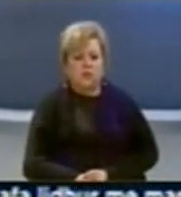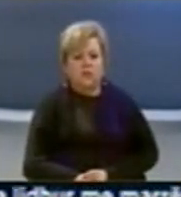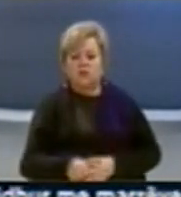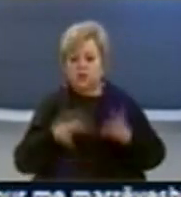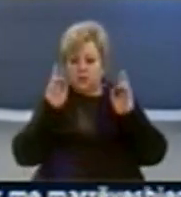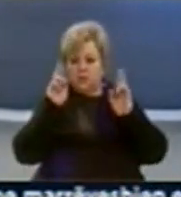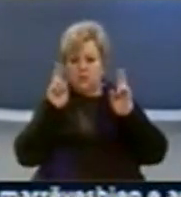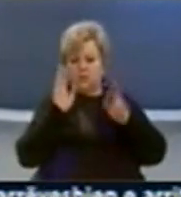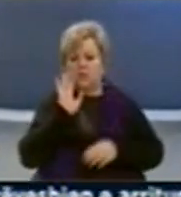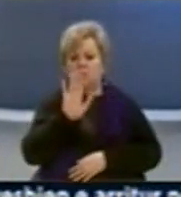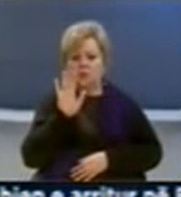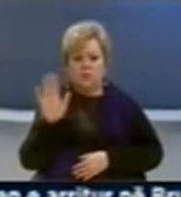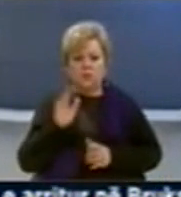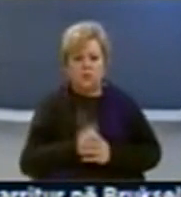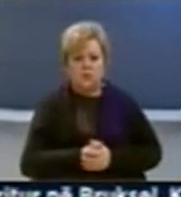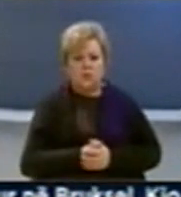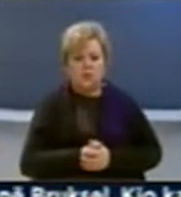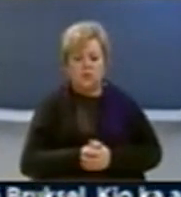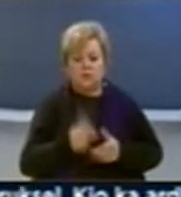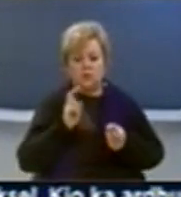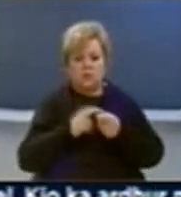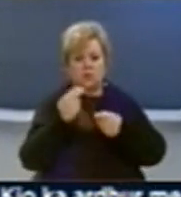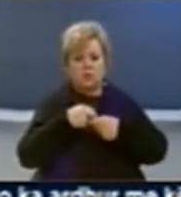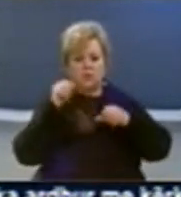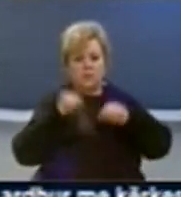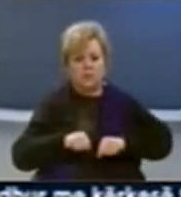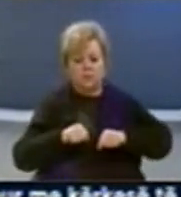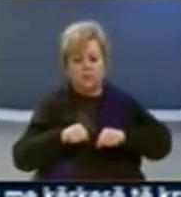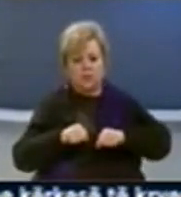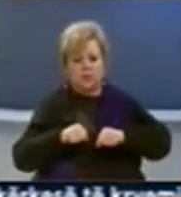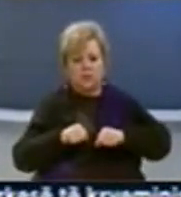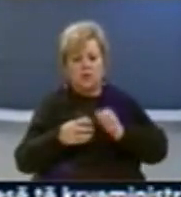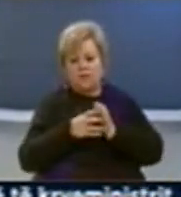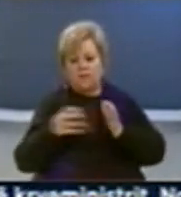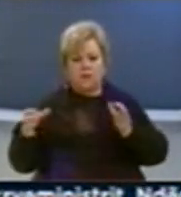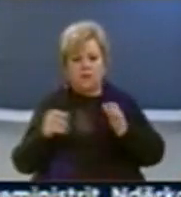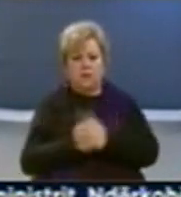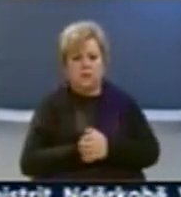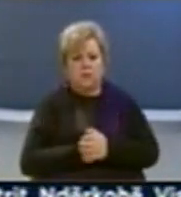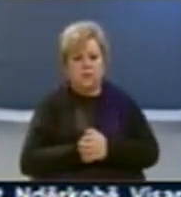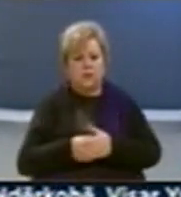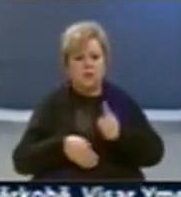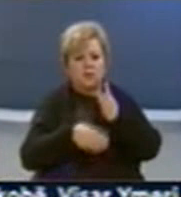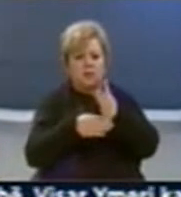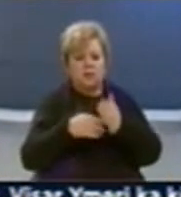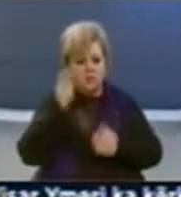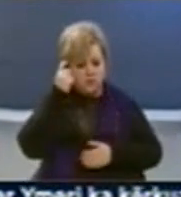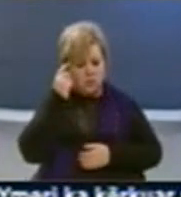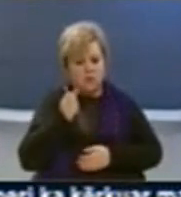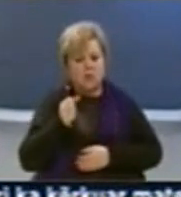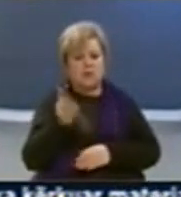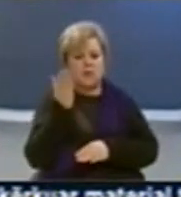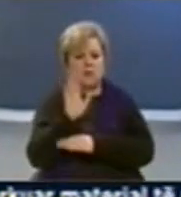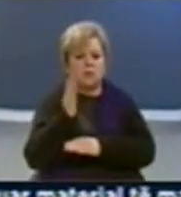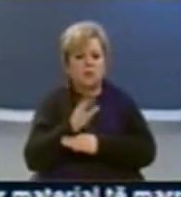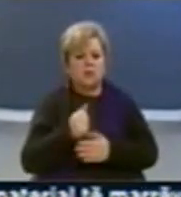Shpresoj që ju si koalicioni i qeverisë nuk do të vazhdoni duke mbështetur me logjikën e numrave sepse po flasim për